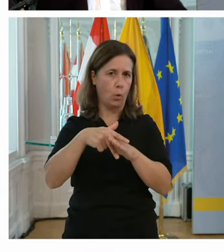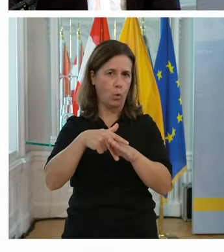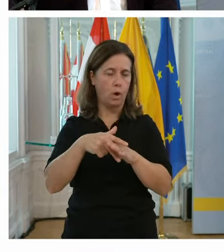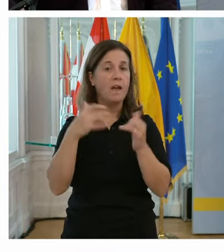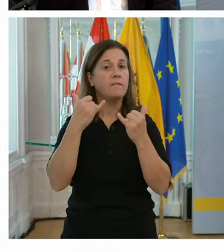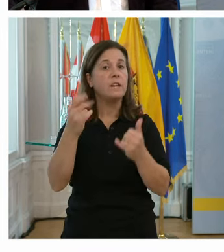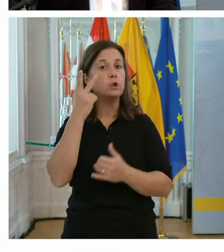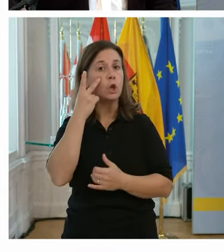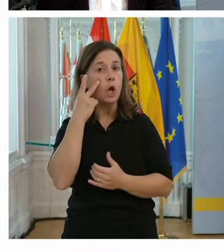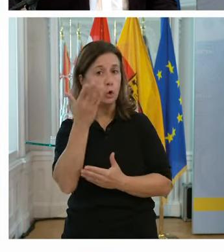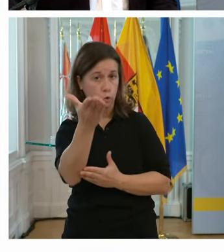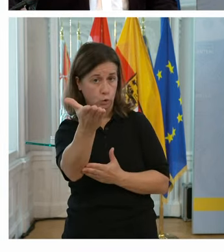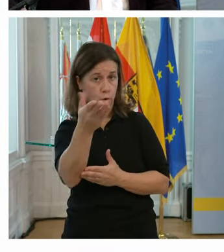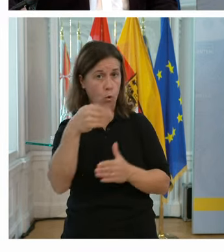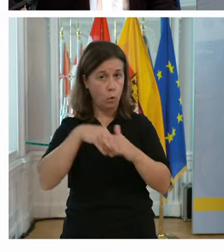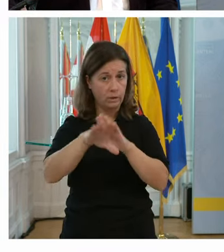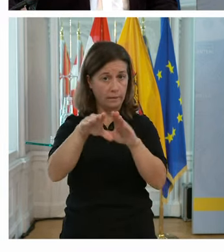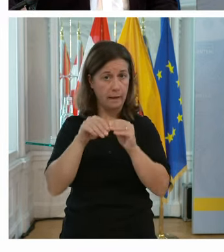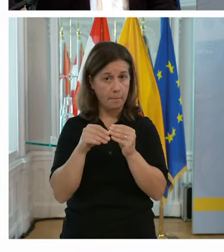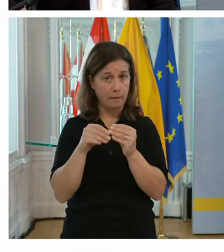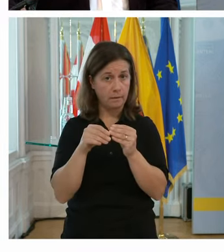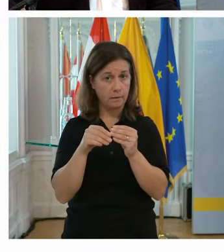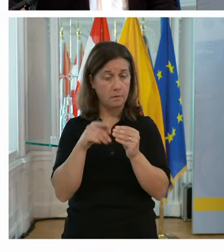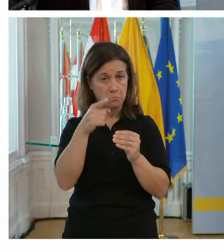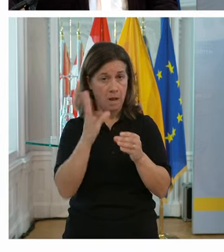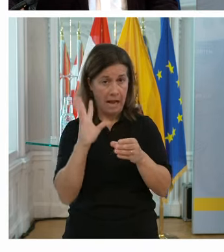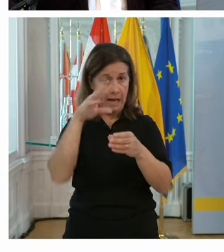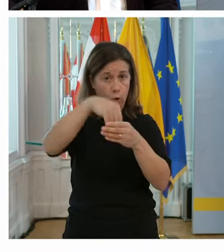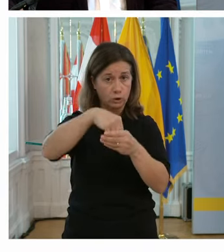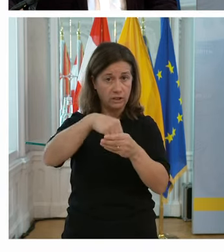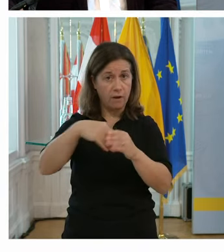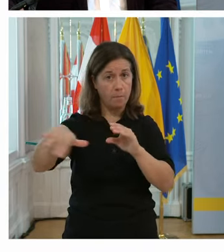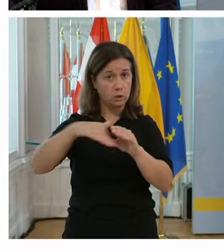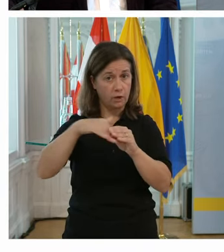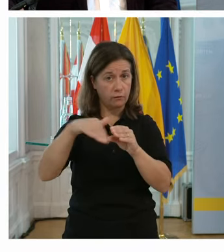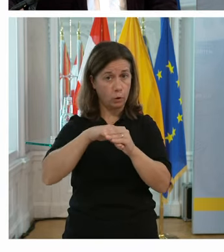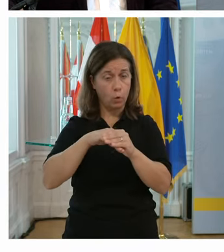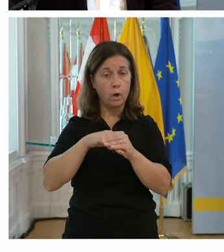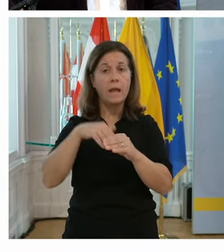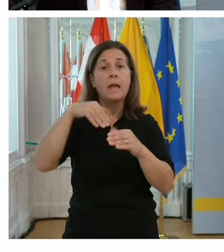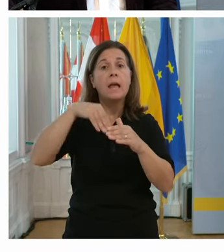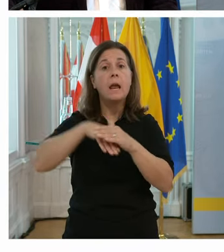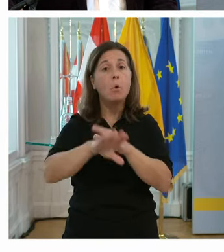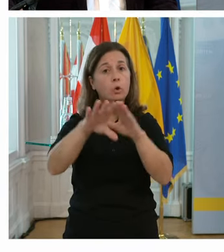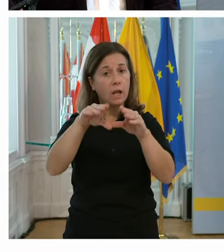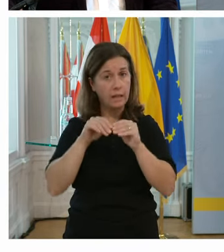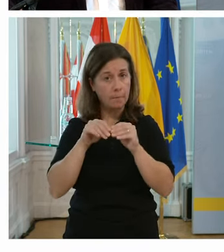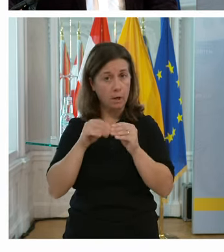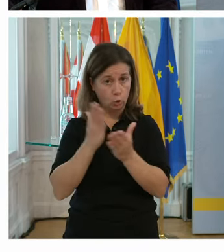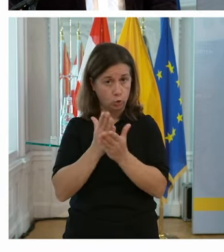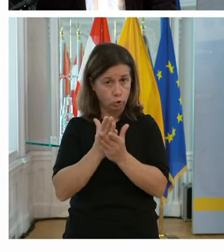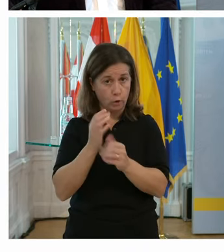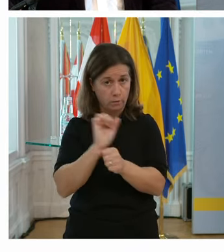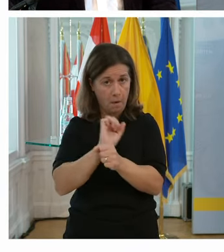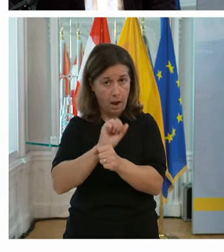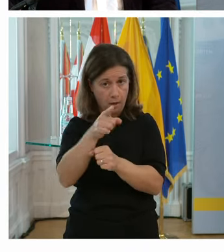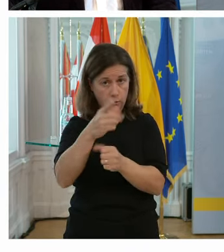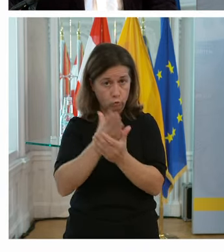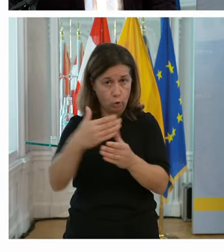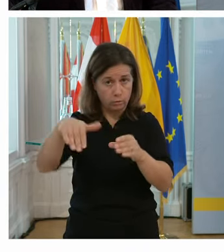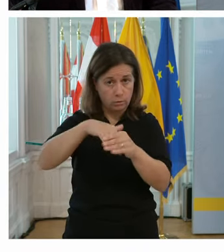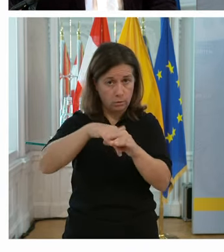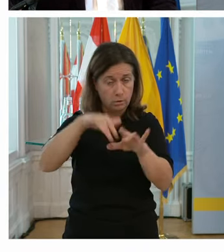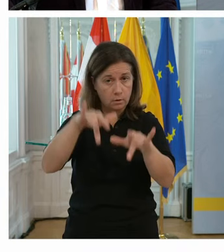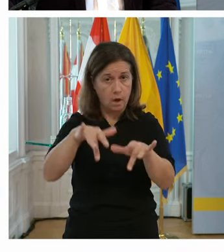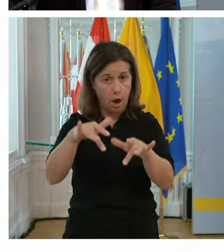wie schaut es denn damit in Ihren Unternehmen aus? Wird inklusive Beschäftigung im Unternehmen bereits auch